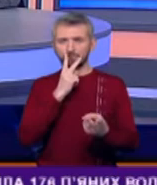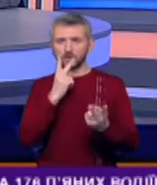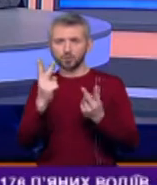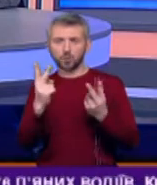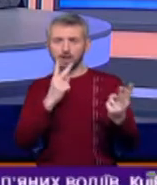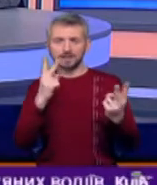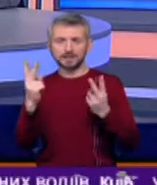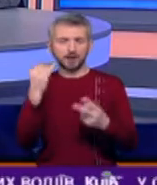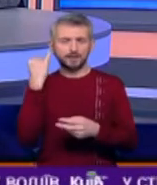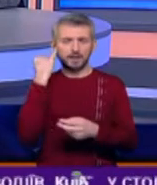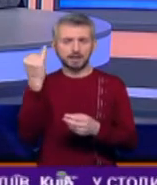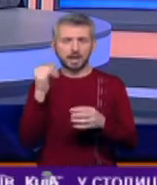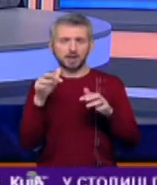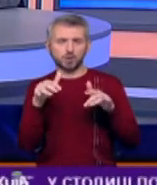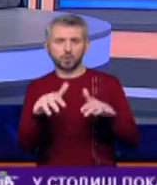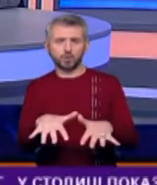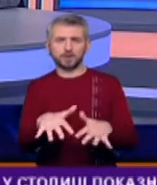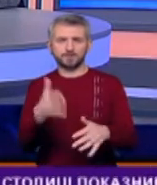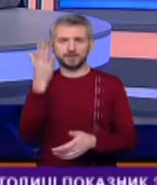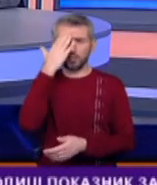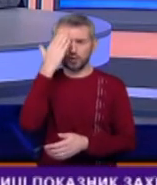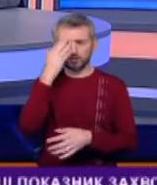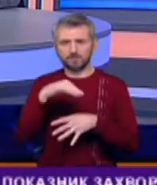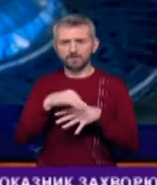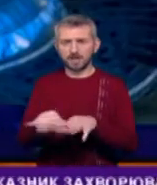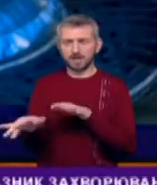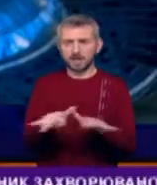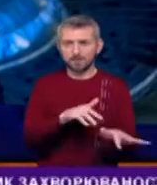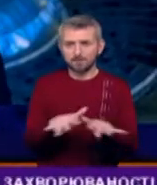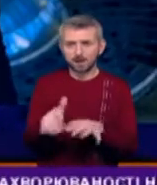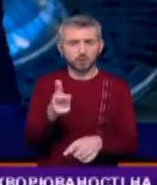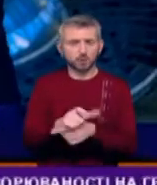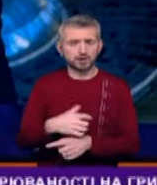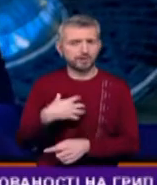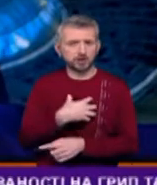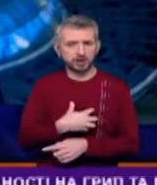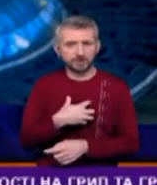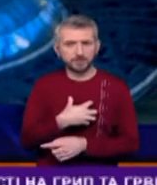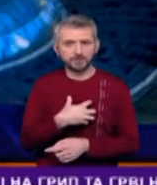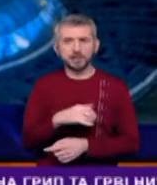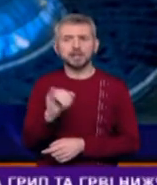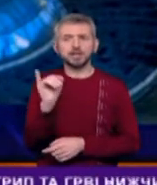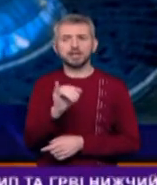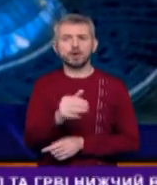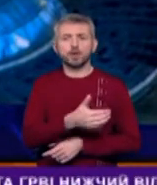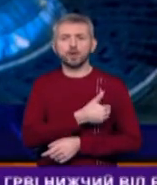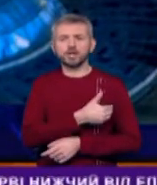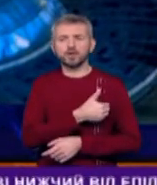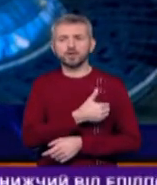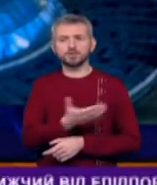візуалізація ідей, рухів, способів ведення кампанії, вона насправді дуже важливою. І хотілося б,